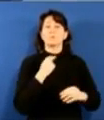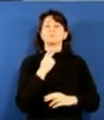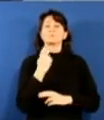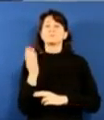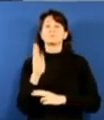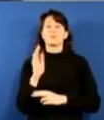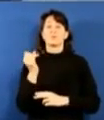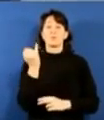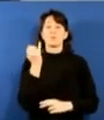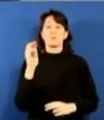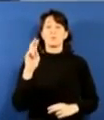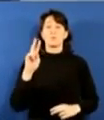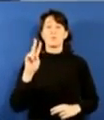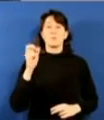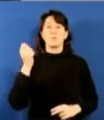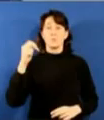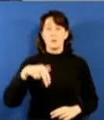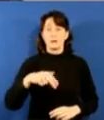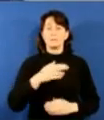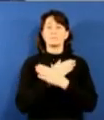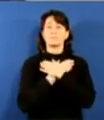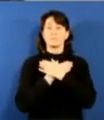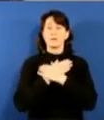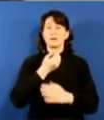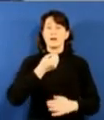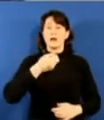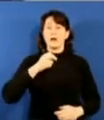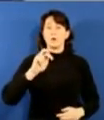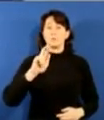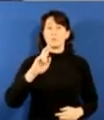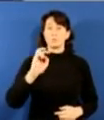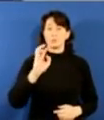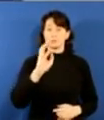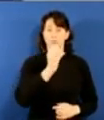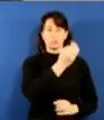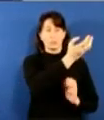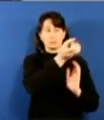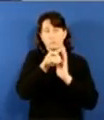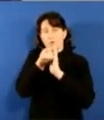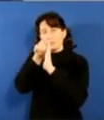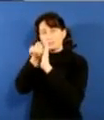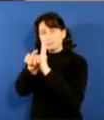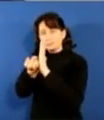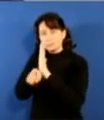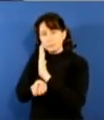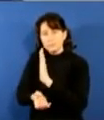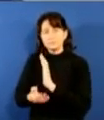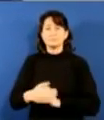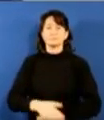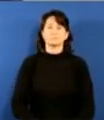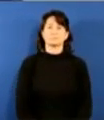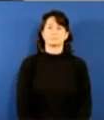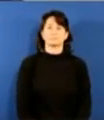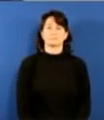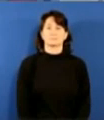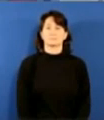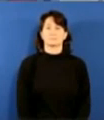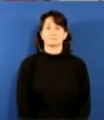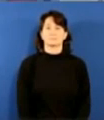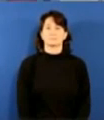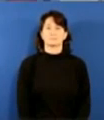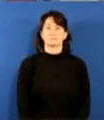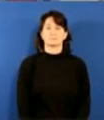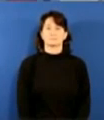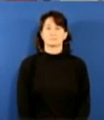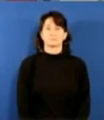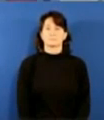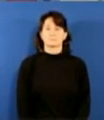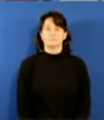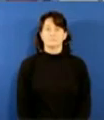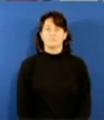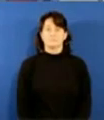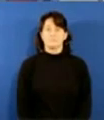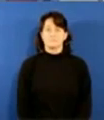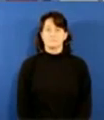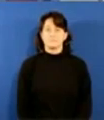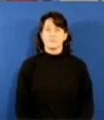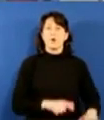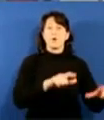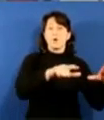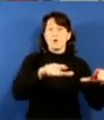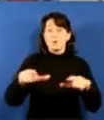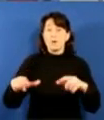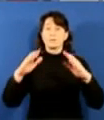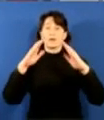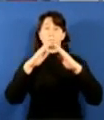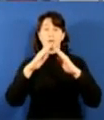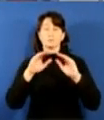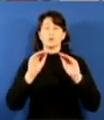Aburtok jakinarazi du Aldundiak ondasun higiezinen gaineko zergari buruzko foru araua aldatzen duen aurreproiektua